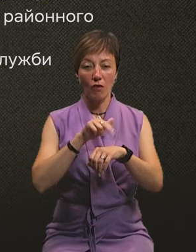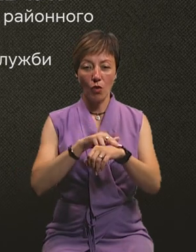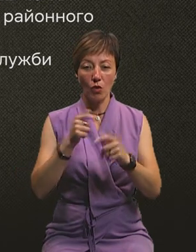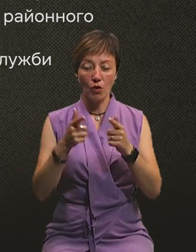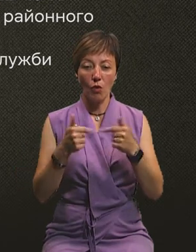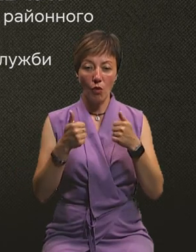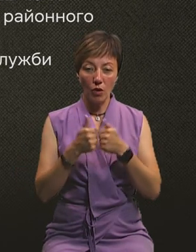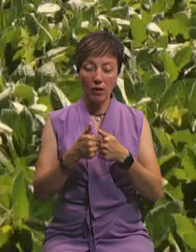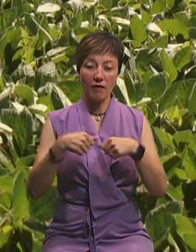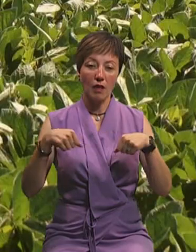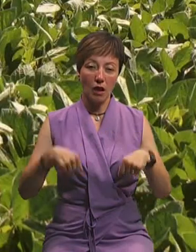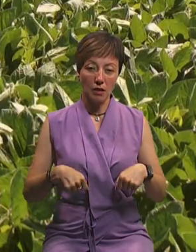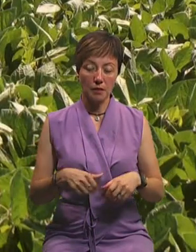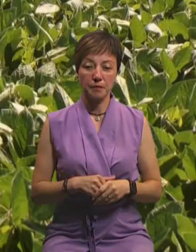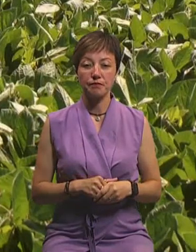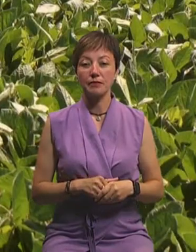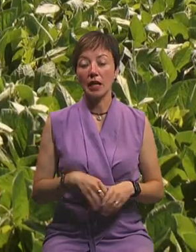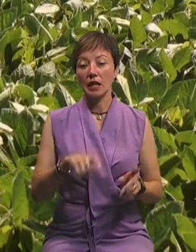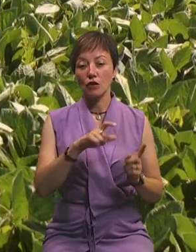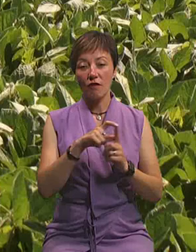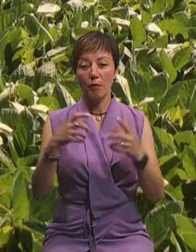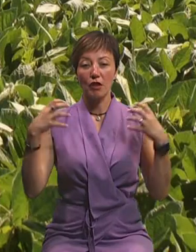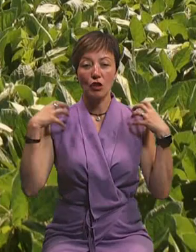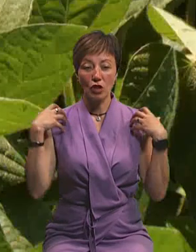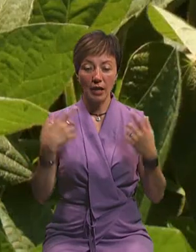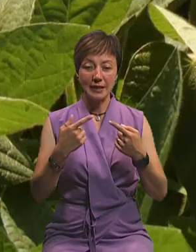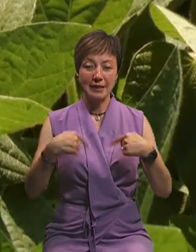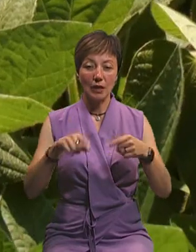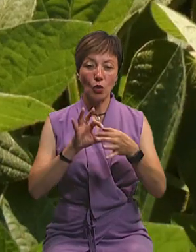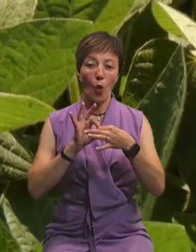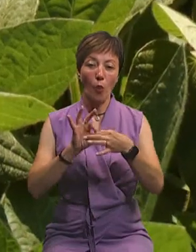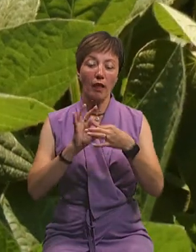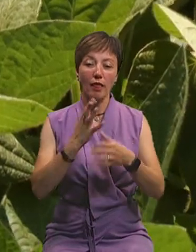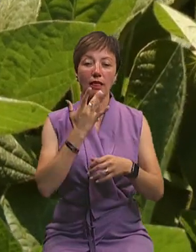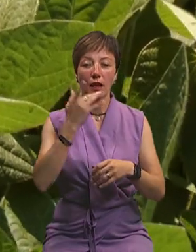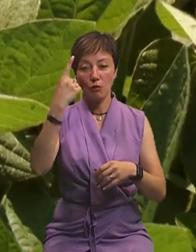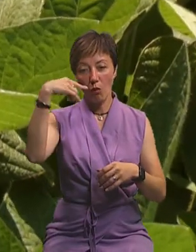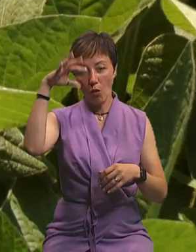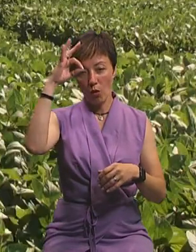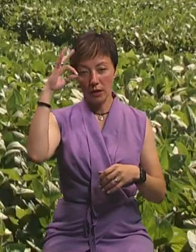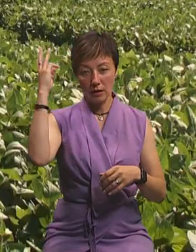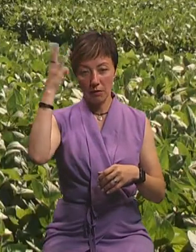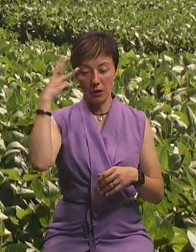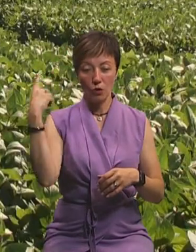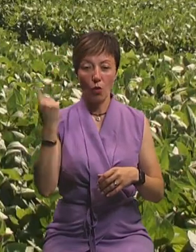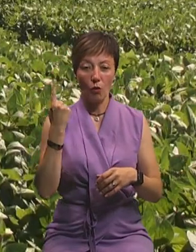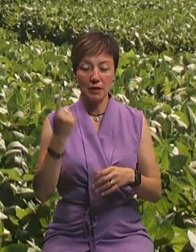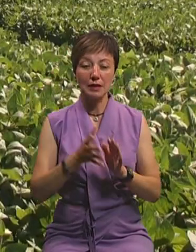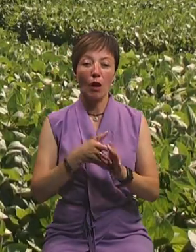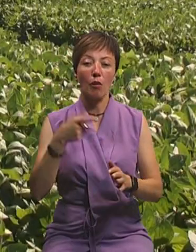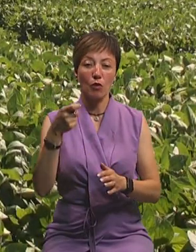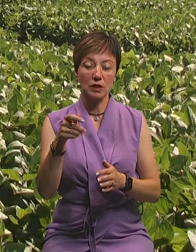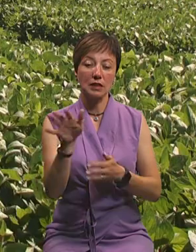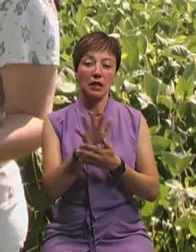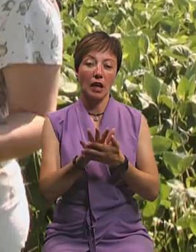органи органи влади за словами начальниці сектору комунікації нацполіції області інниглеги за поданою